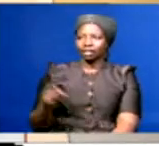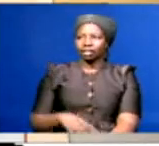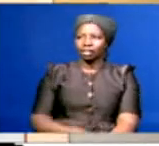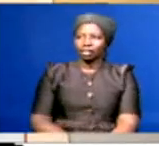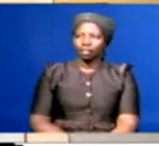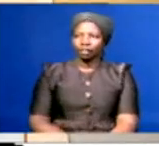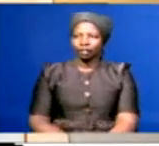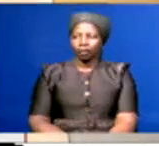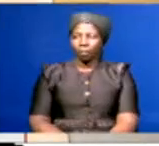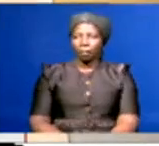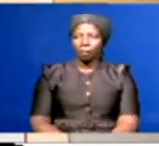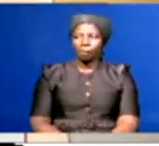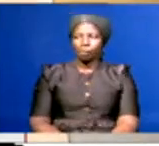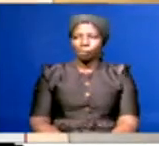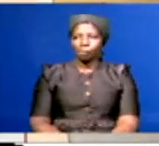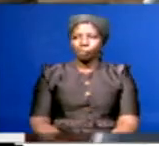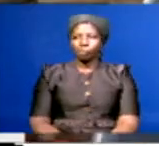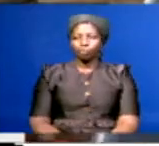0727-969-290 au